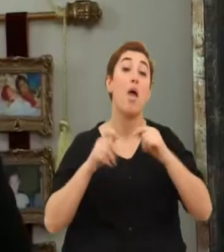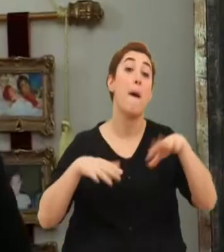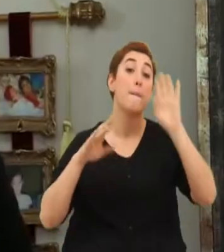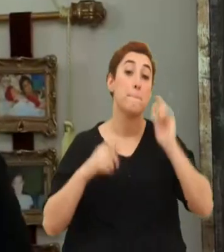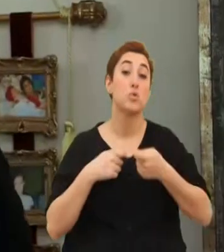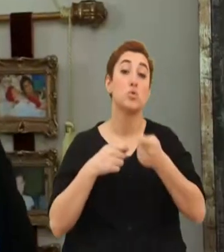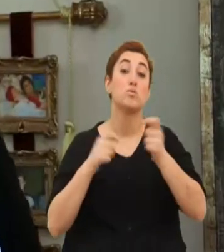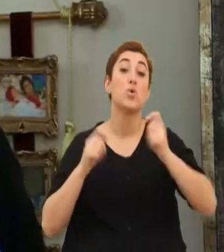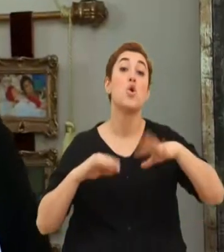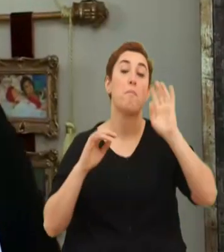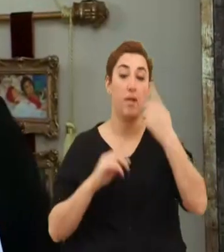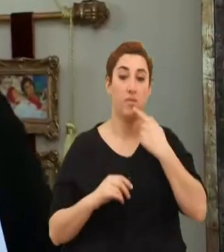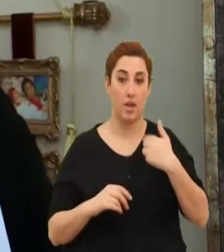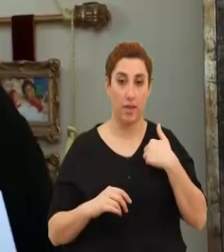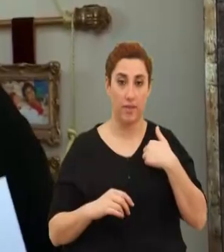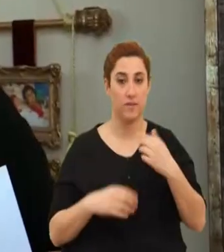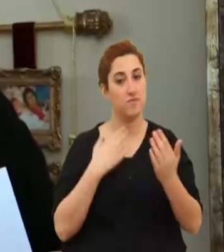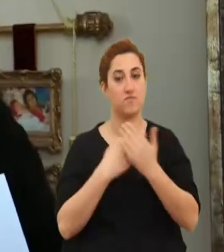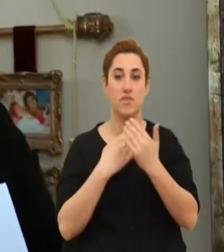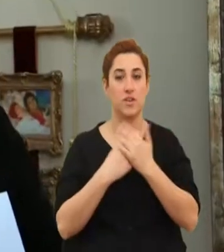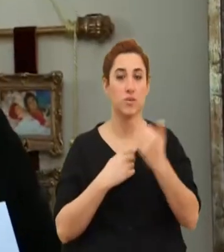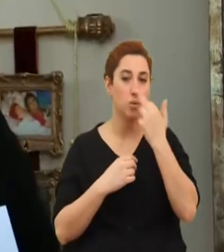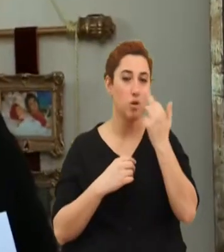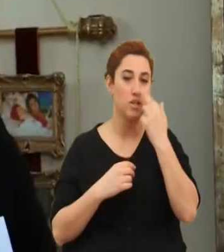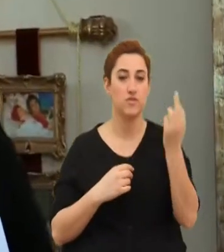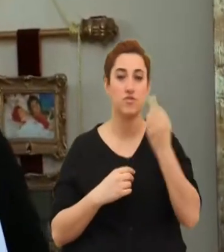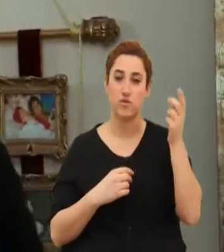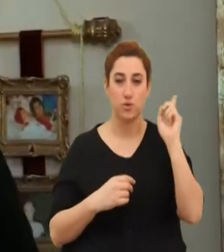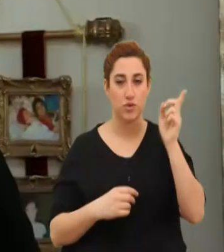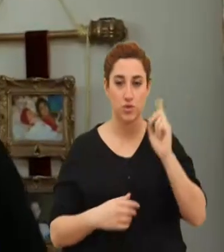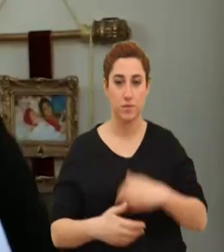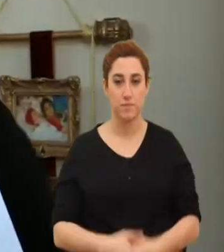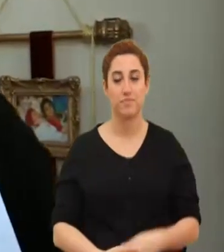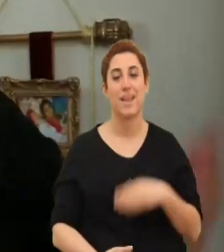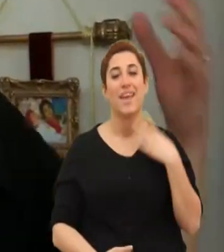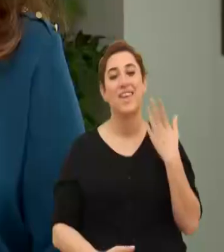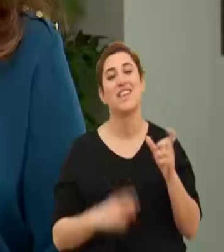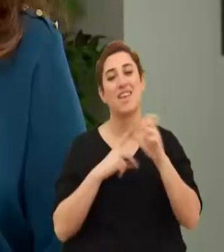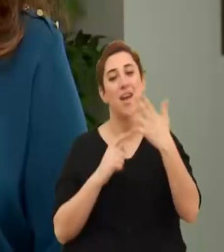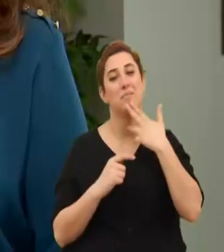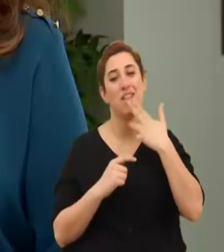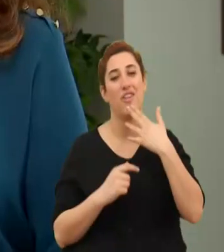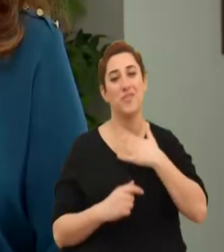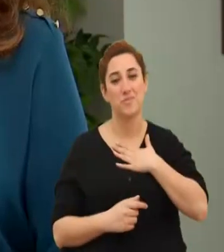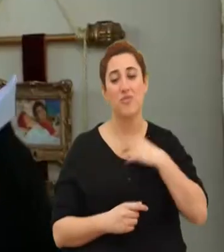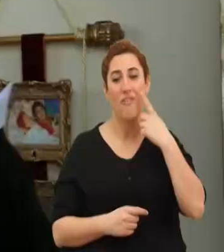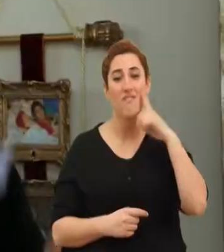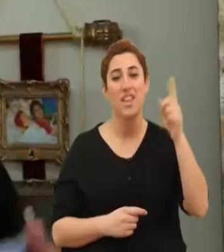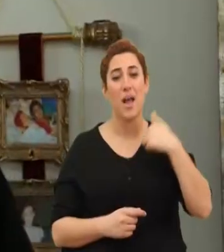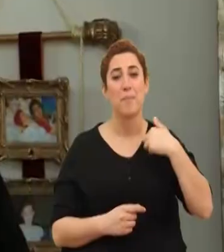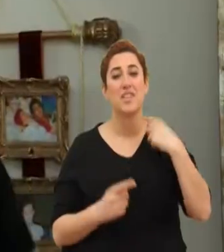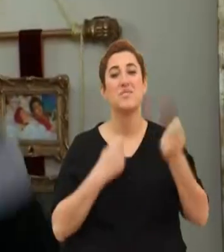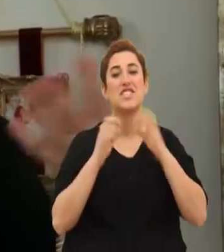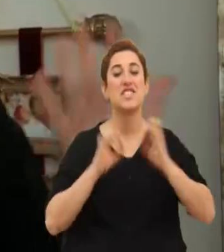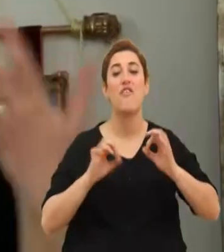yapma, ortalığı süpürme dedi. Vay üçkağıtçı. Ya Serpil Hanım, vallahi benim